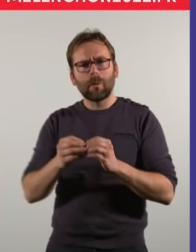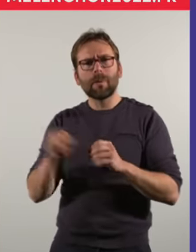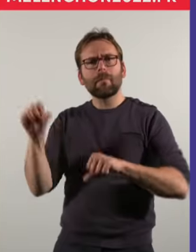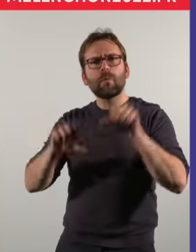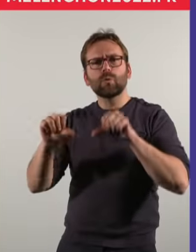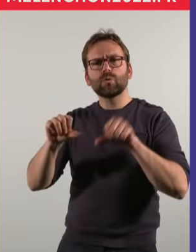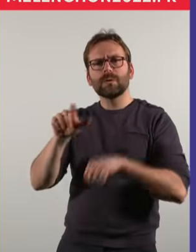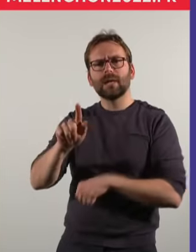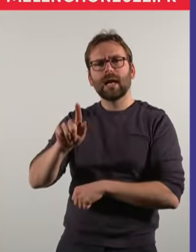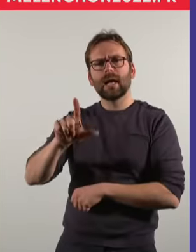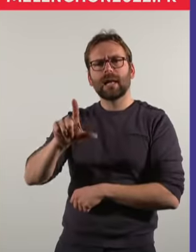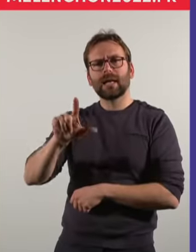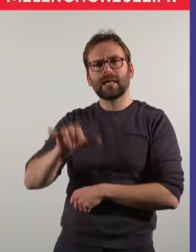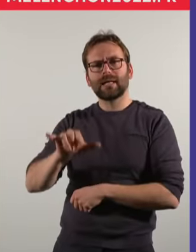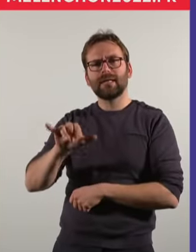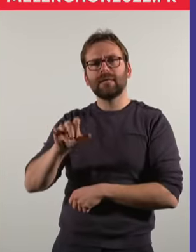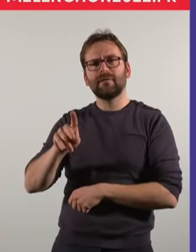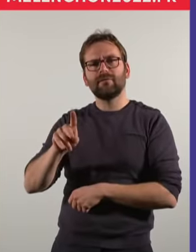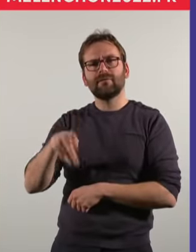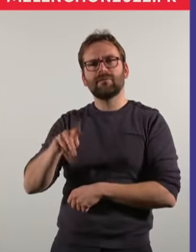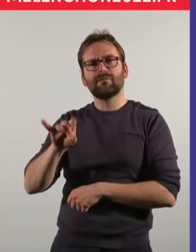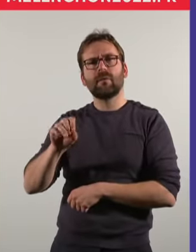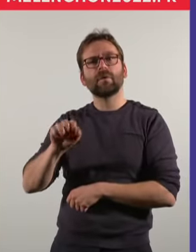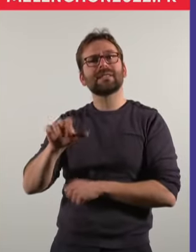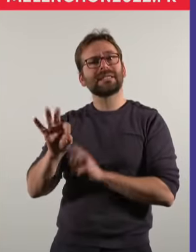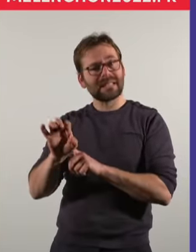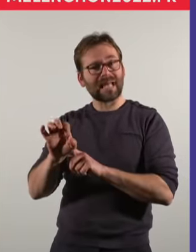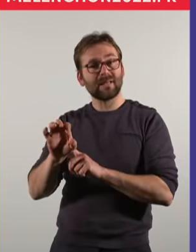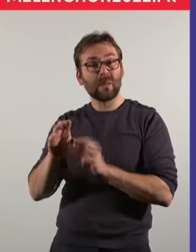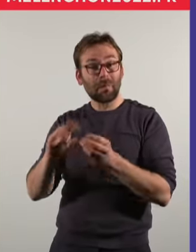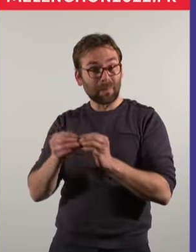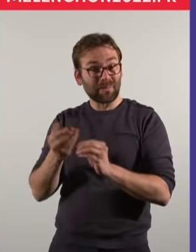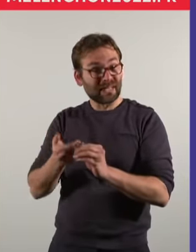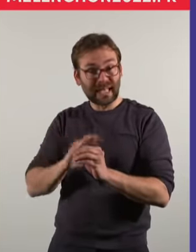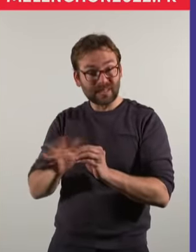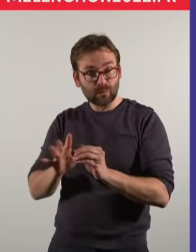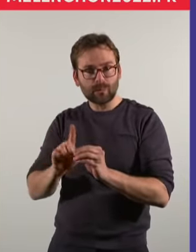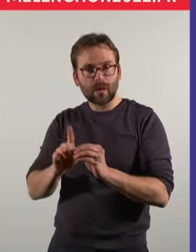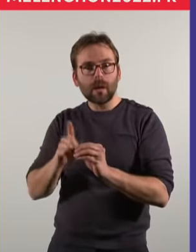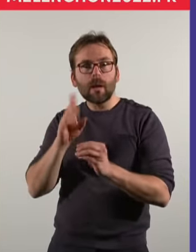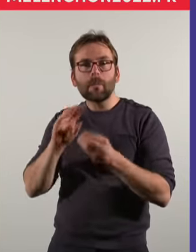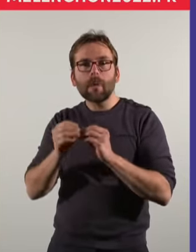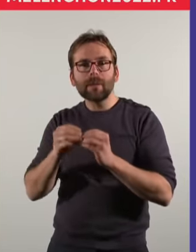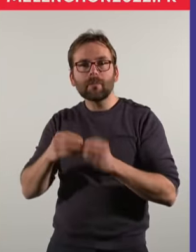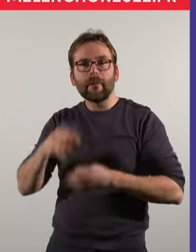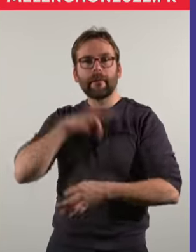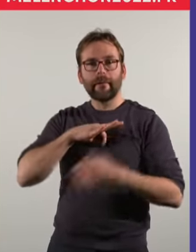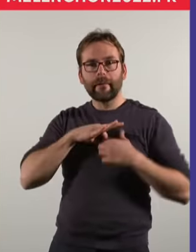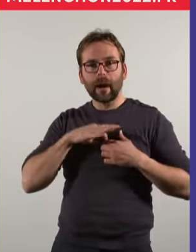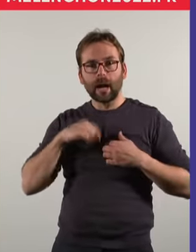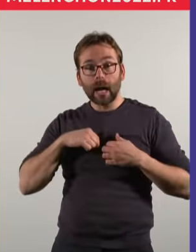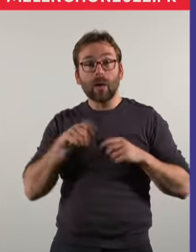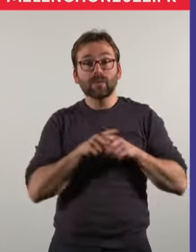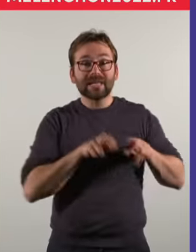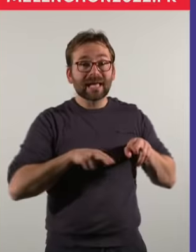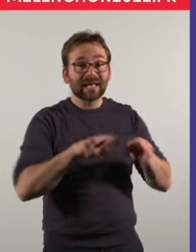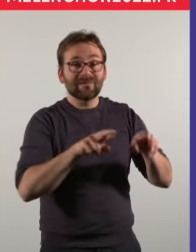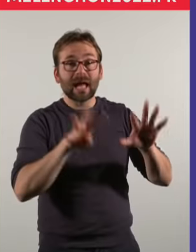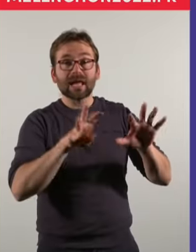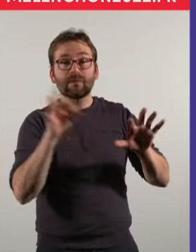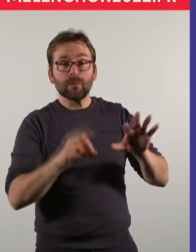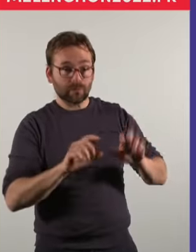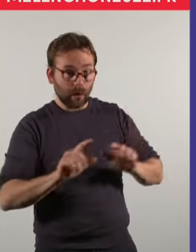le problème. C'est que le glyphosate qui est présent chez vous tous, qui est présent dans 90% des rivières